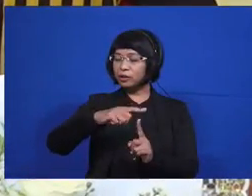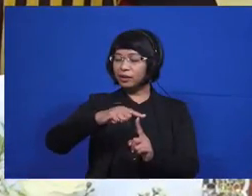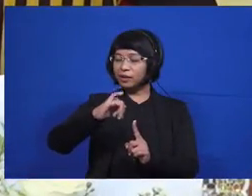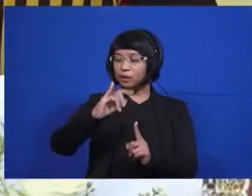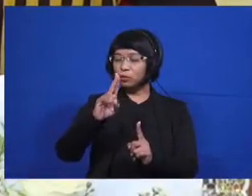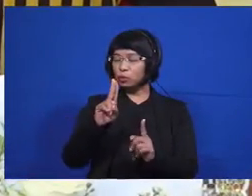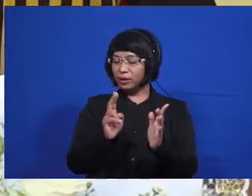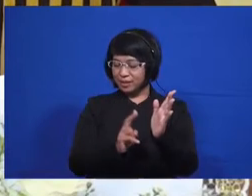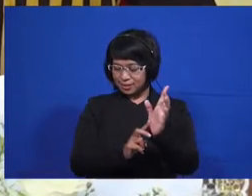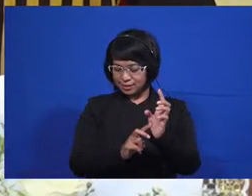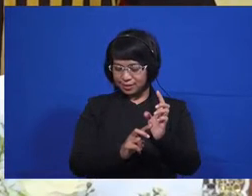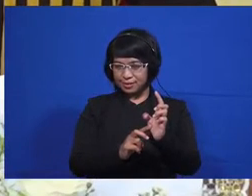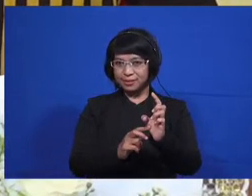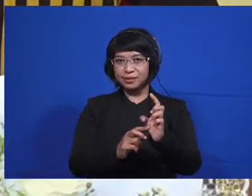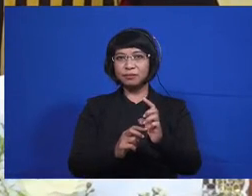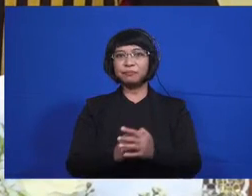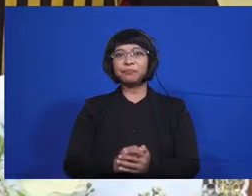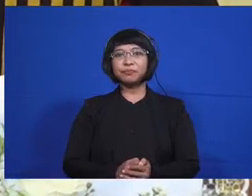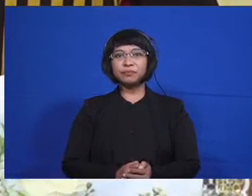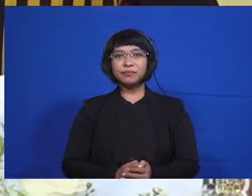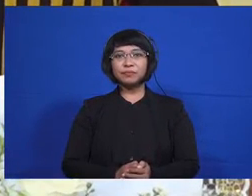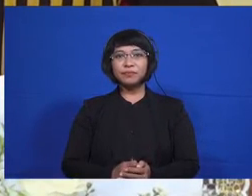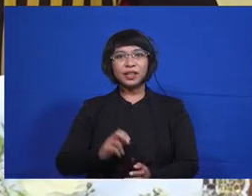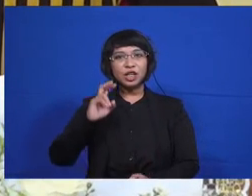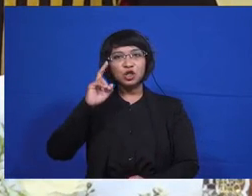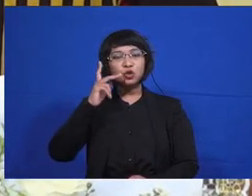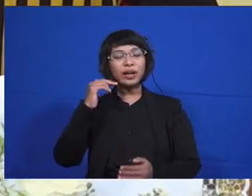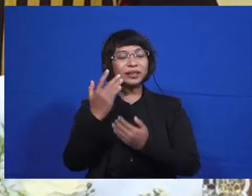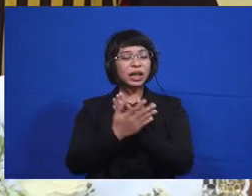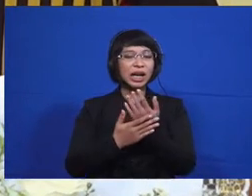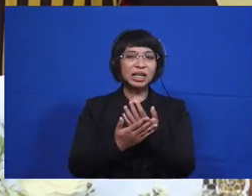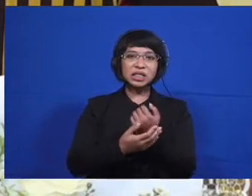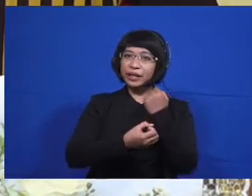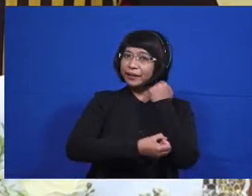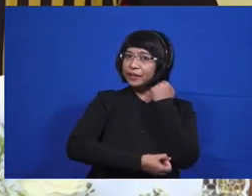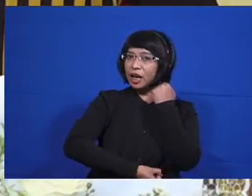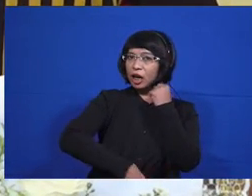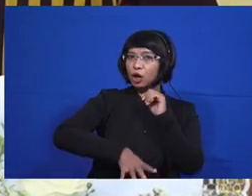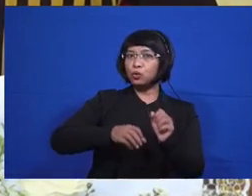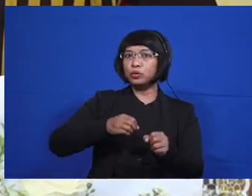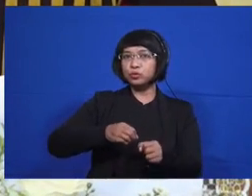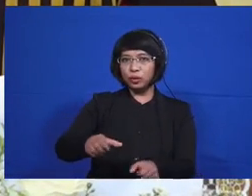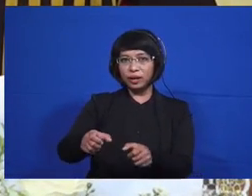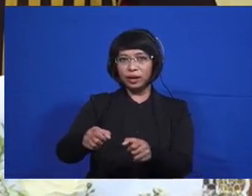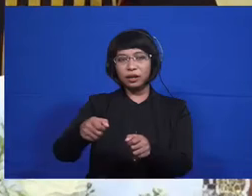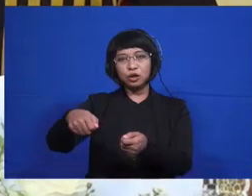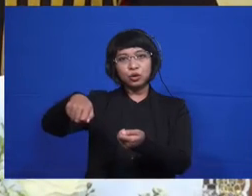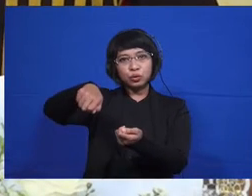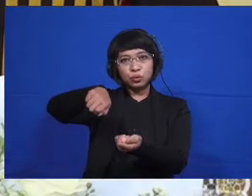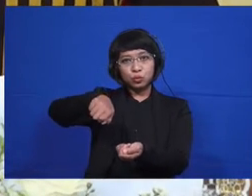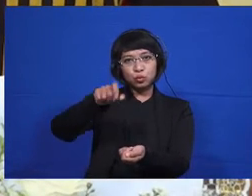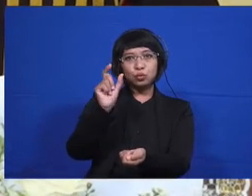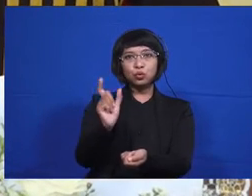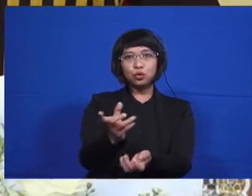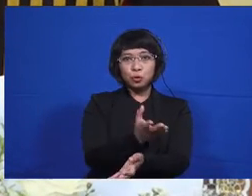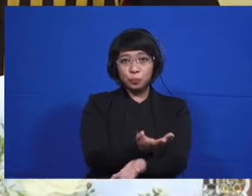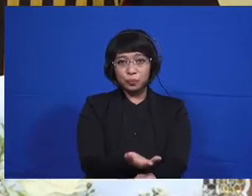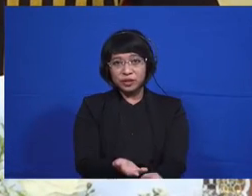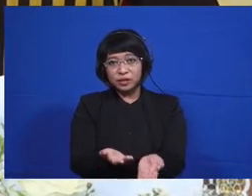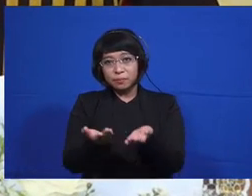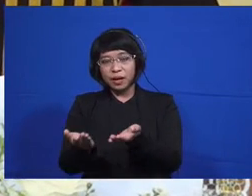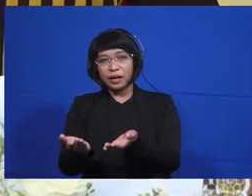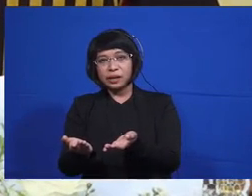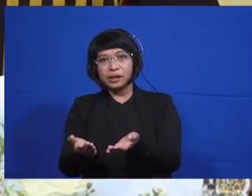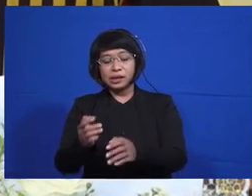Saudaraku terkasih, darahku sudah mulai dicurahkan sebagai persembahan, dan saat